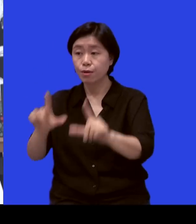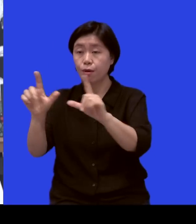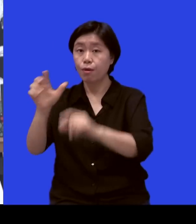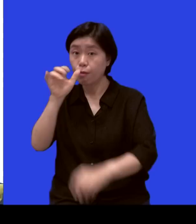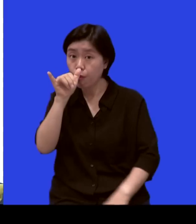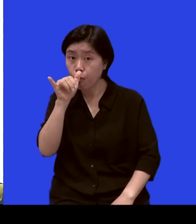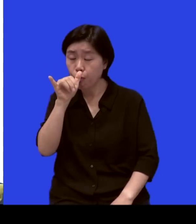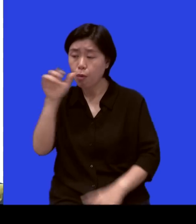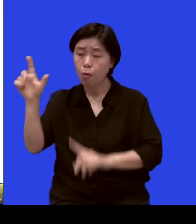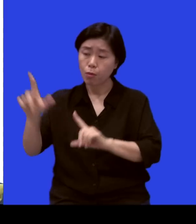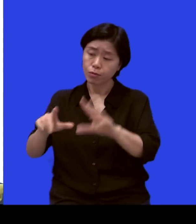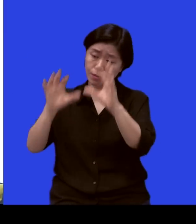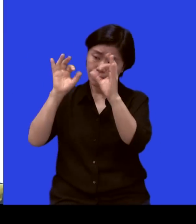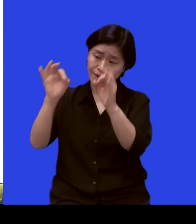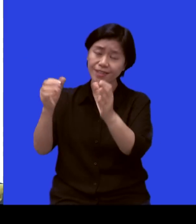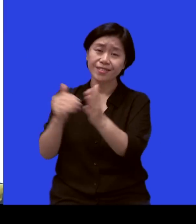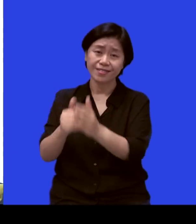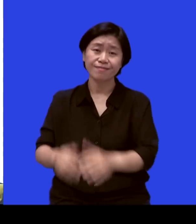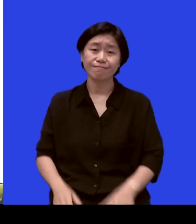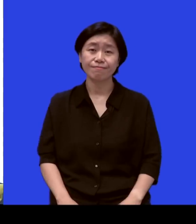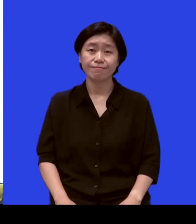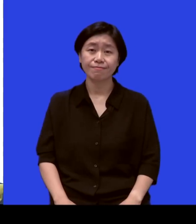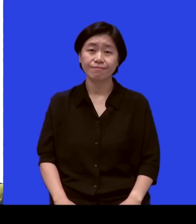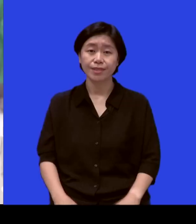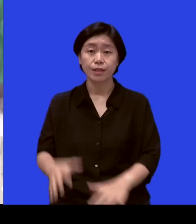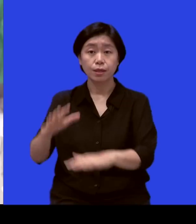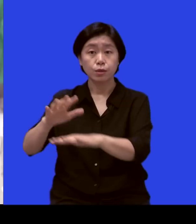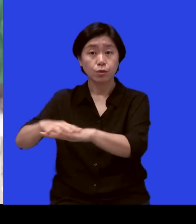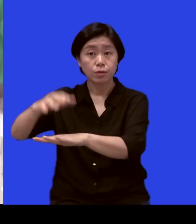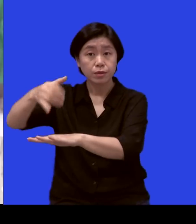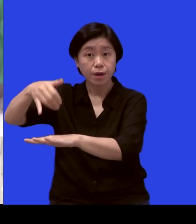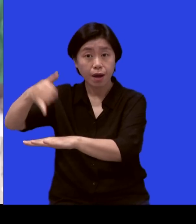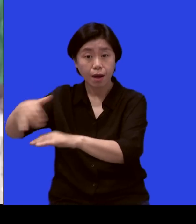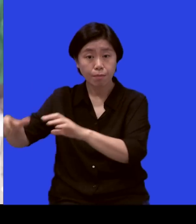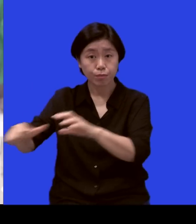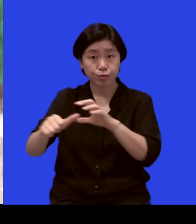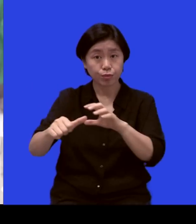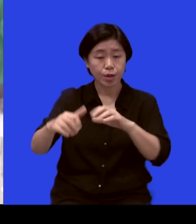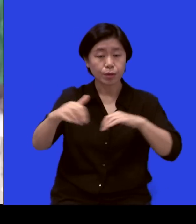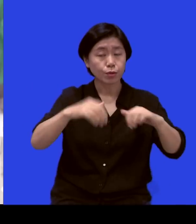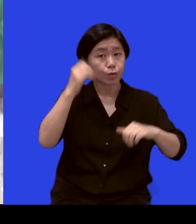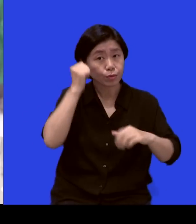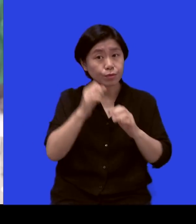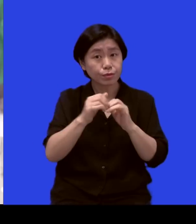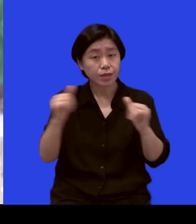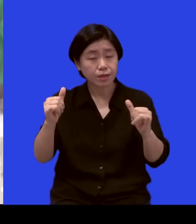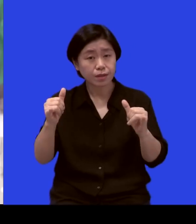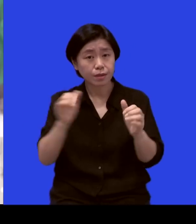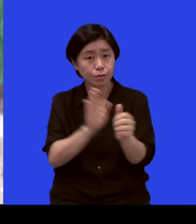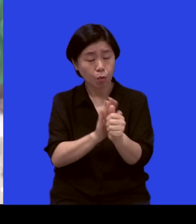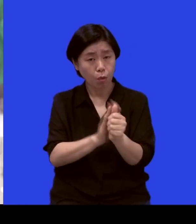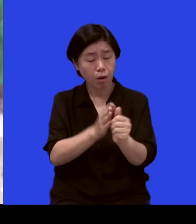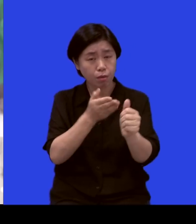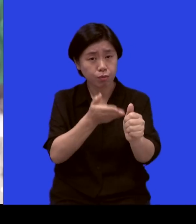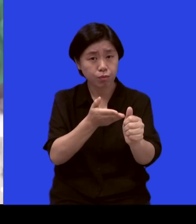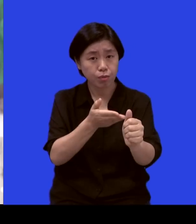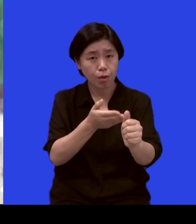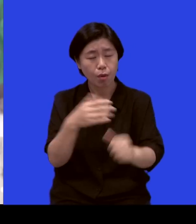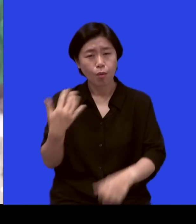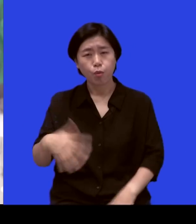되게 순응하시고 그 농사를 이 노숙인을 돕는 방법으로 농사를 택하셨다는 게